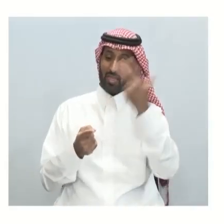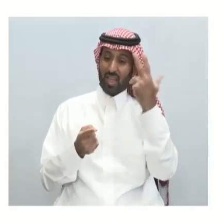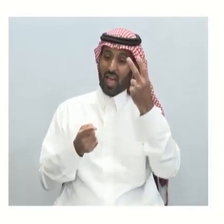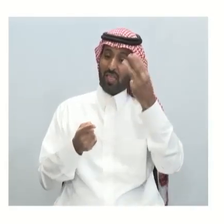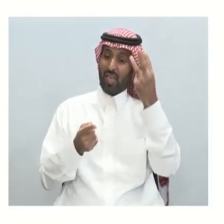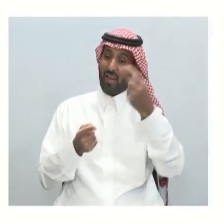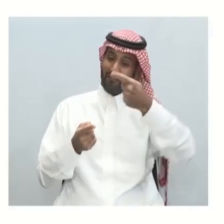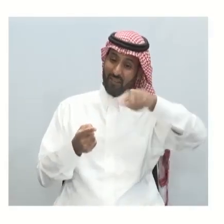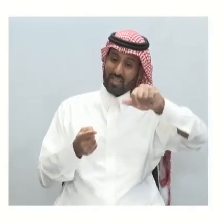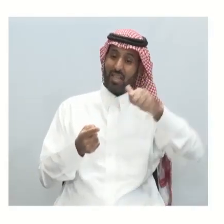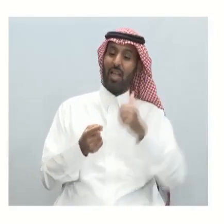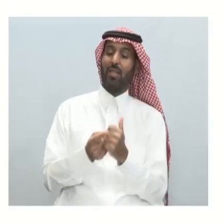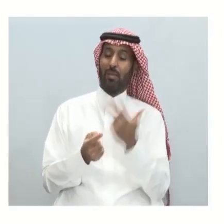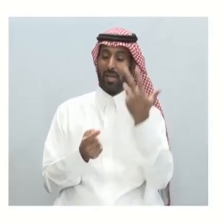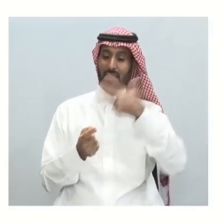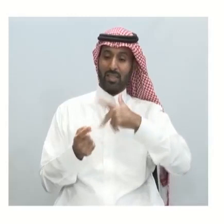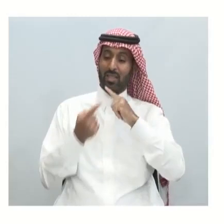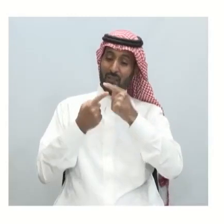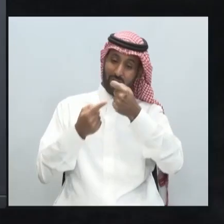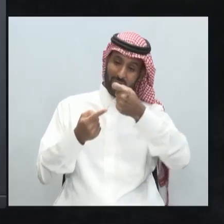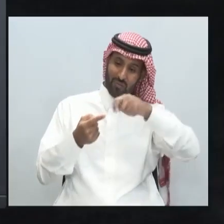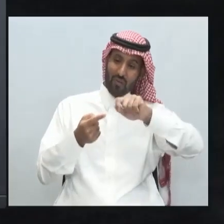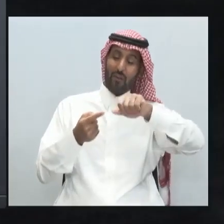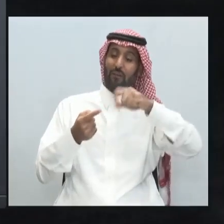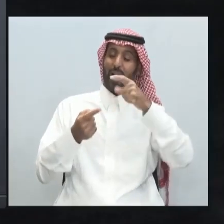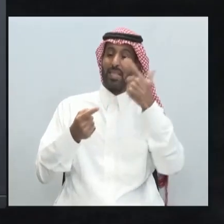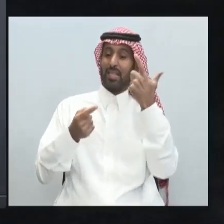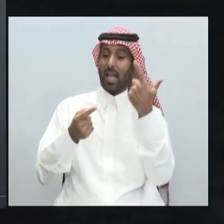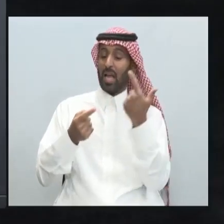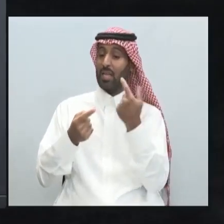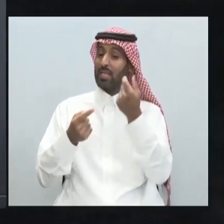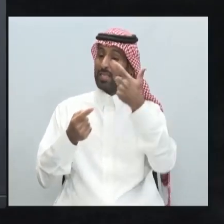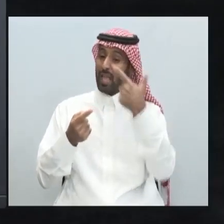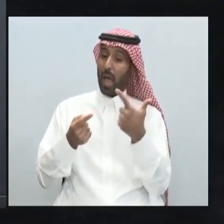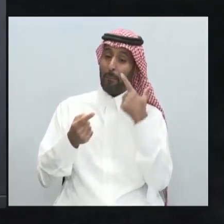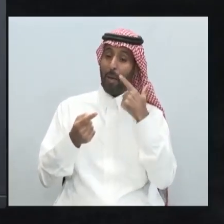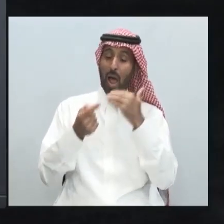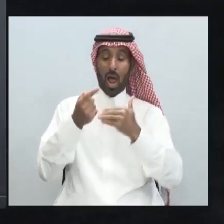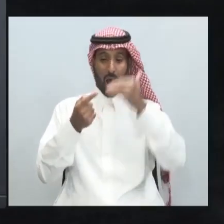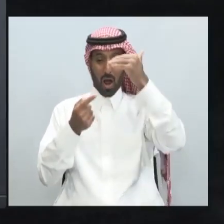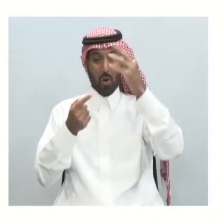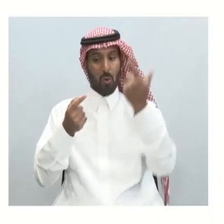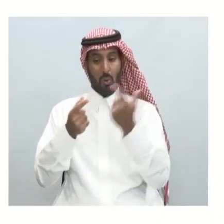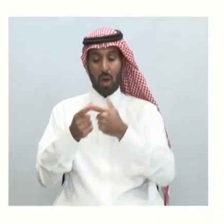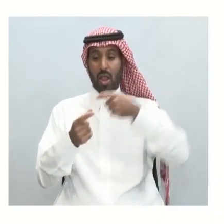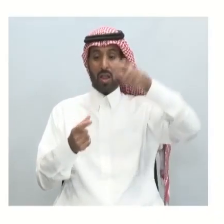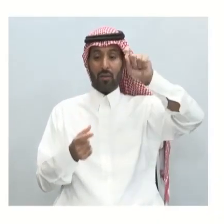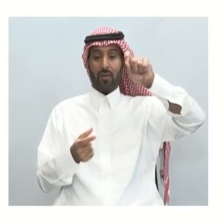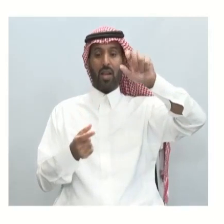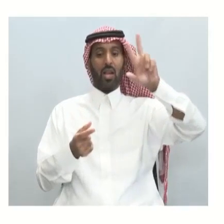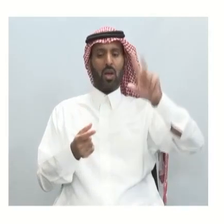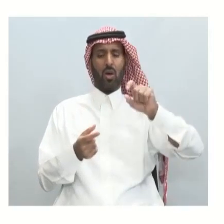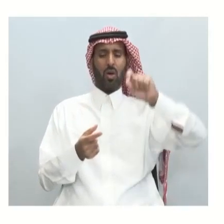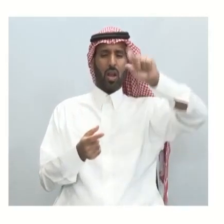و 0.7 من يعتلي عرش الجدول الدوري في الكهروسالبيه هو الفلور اين